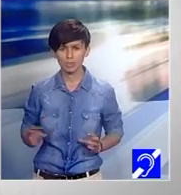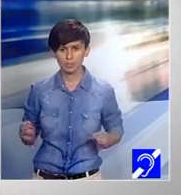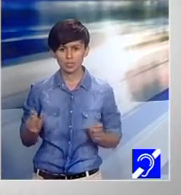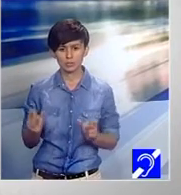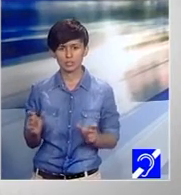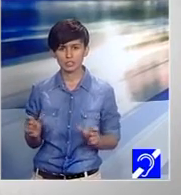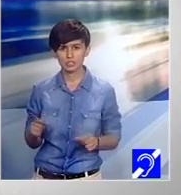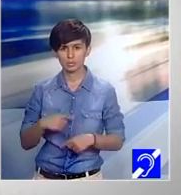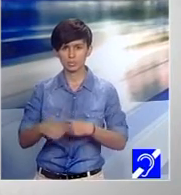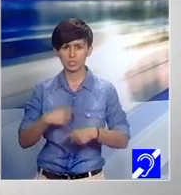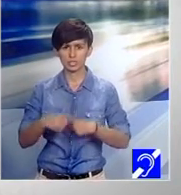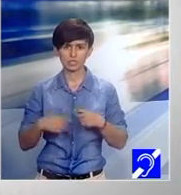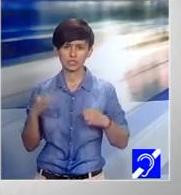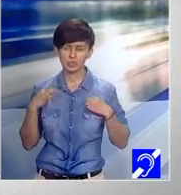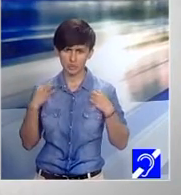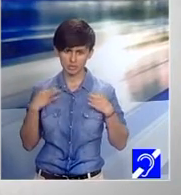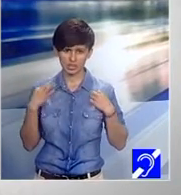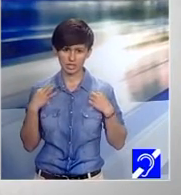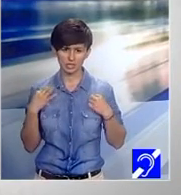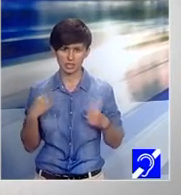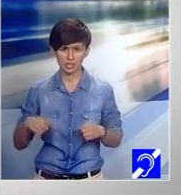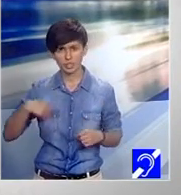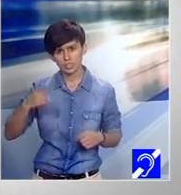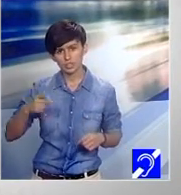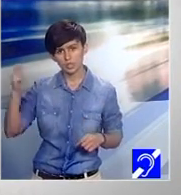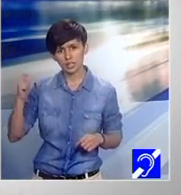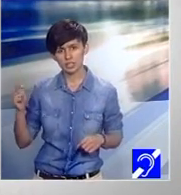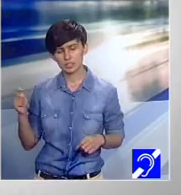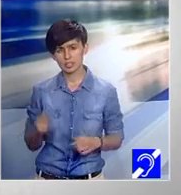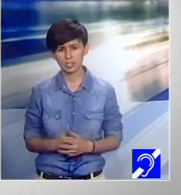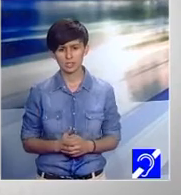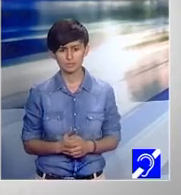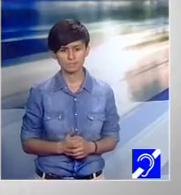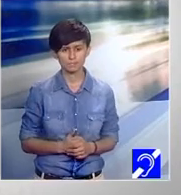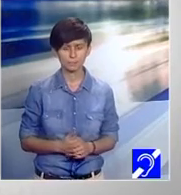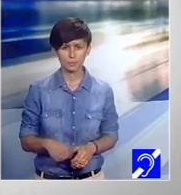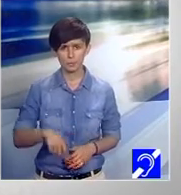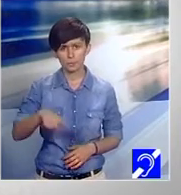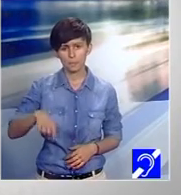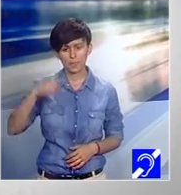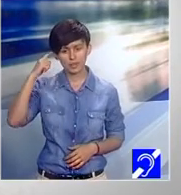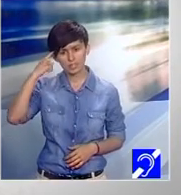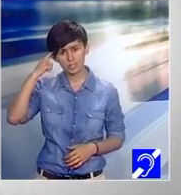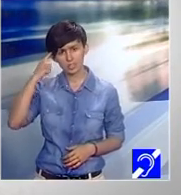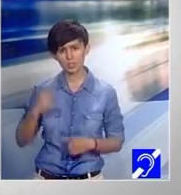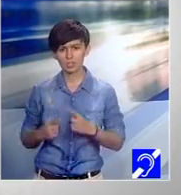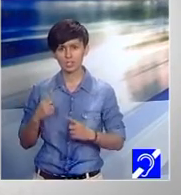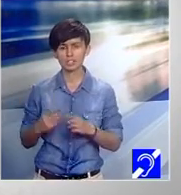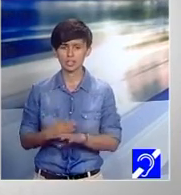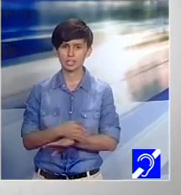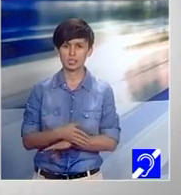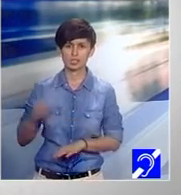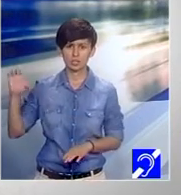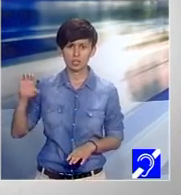sanitar coerent din altă țară să trăim altundeva. De aceea noi am considerat că dacă intrăm în Europa în